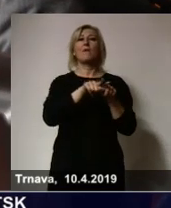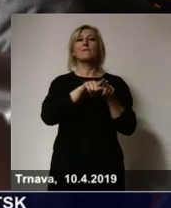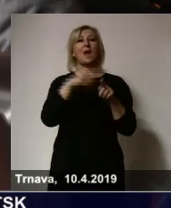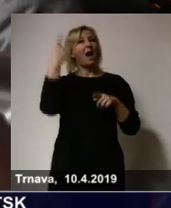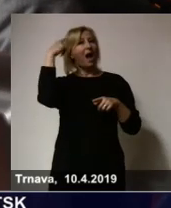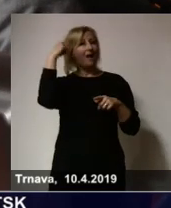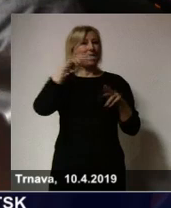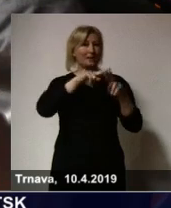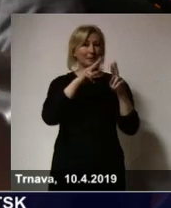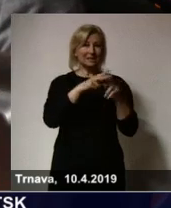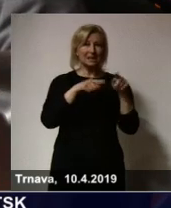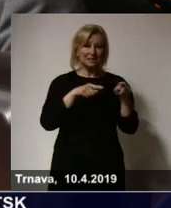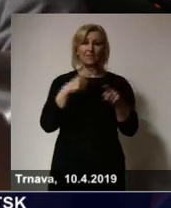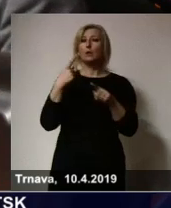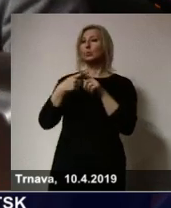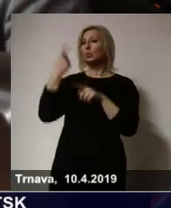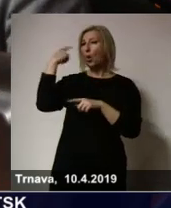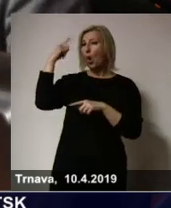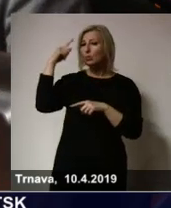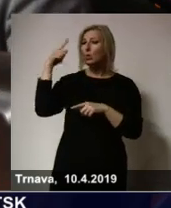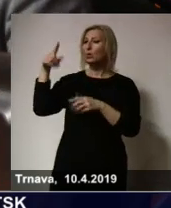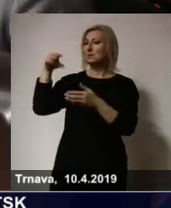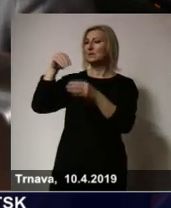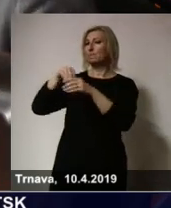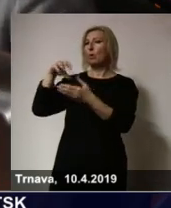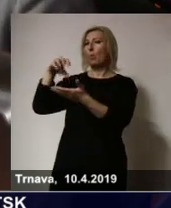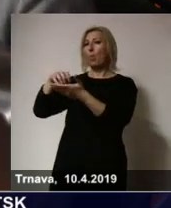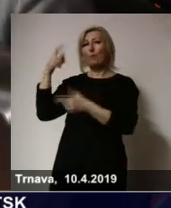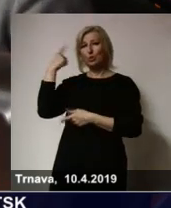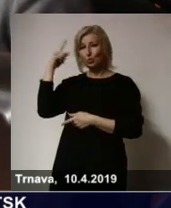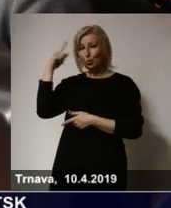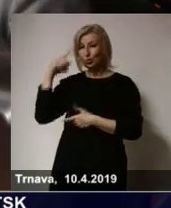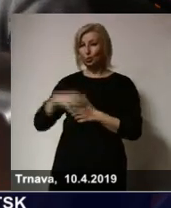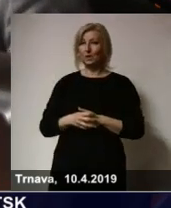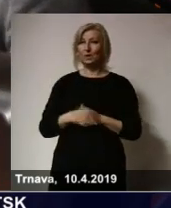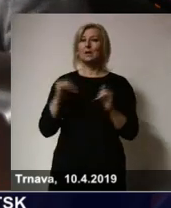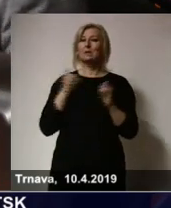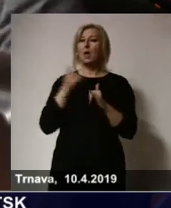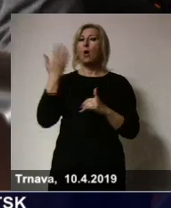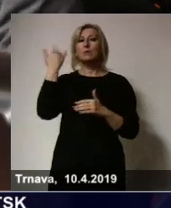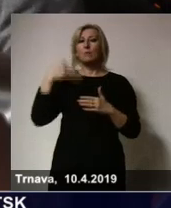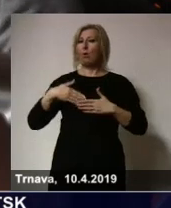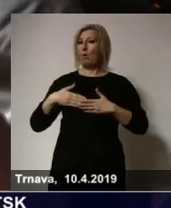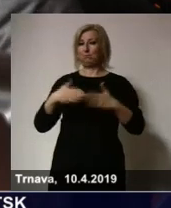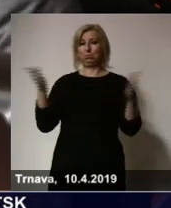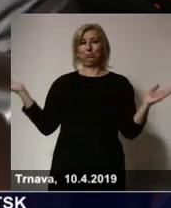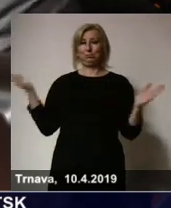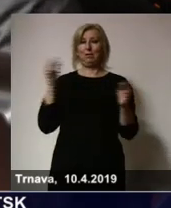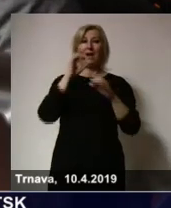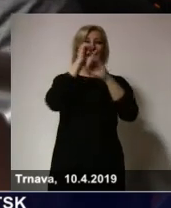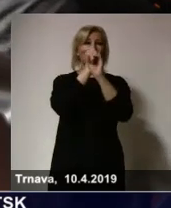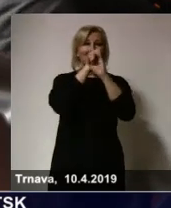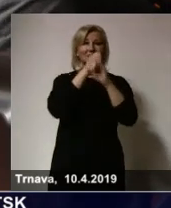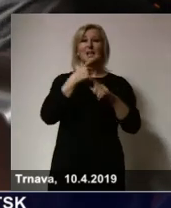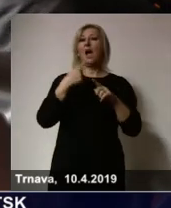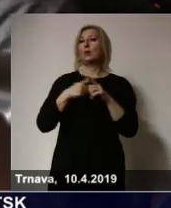oblasť kultúry v oblasti. Mali sme ju do širokú, aj hvezdáreň, aj galérie, aj